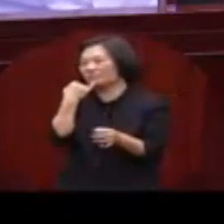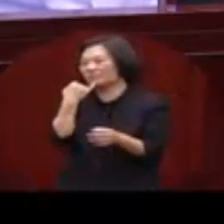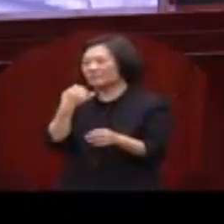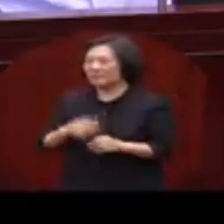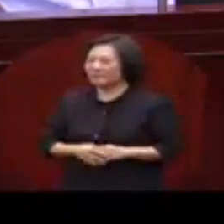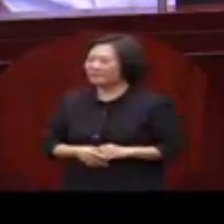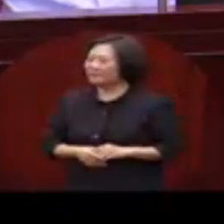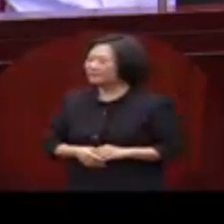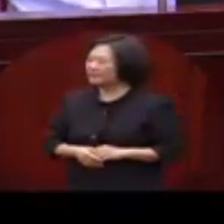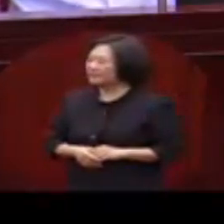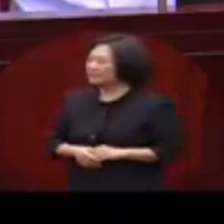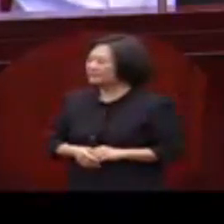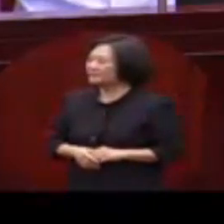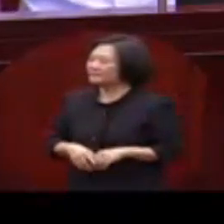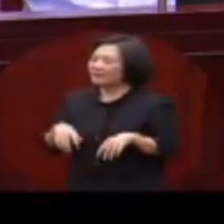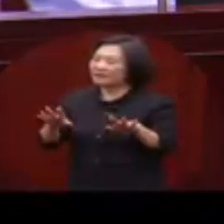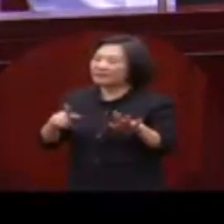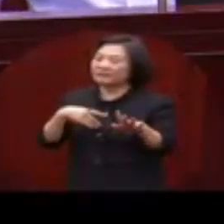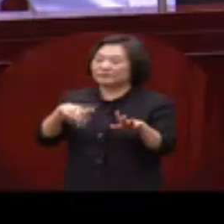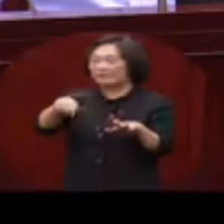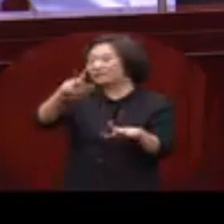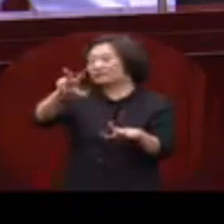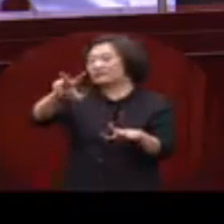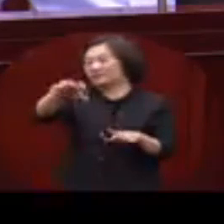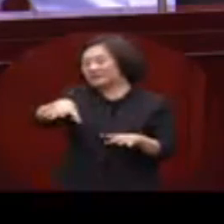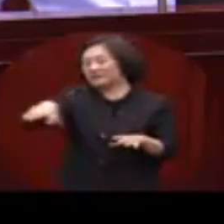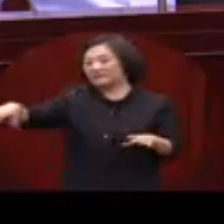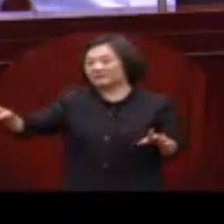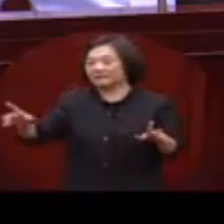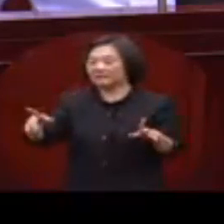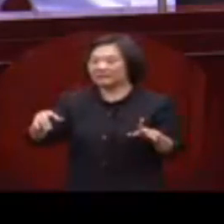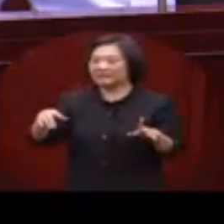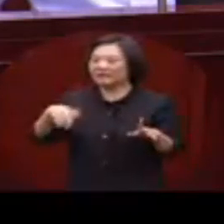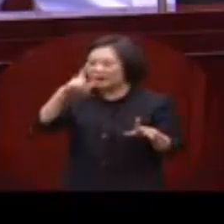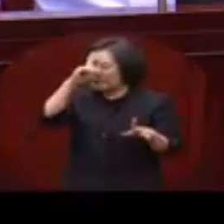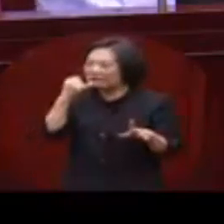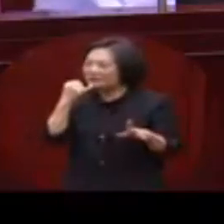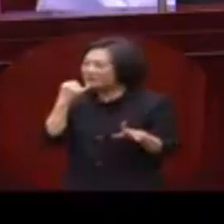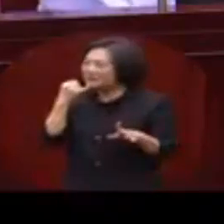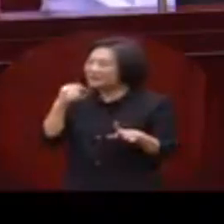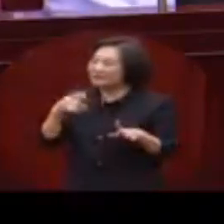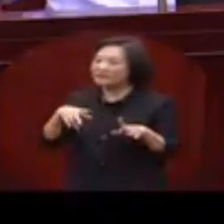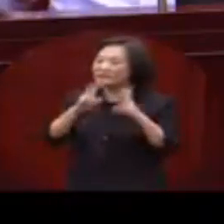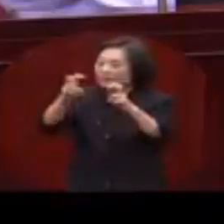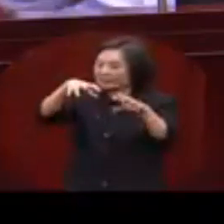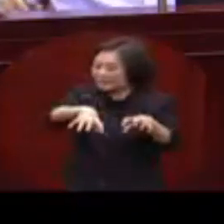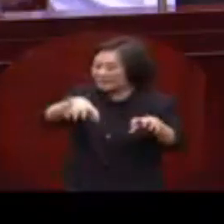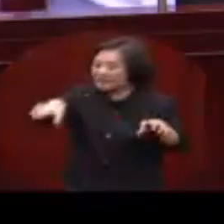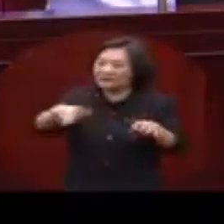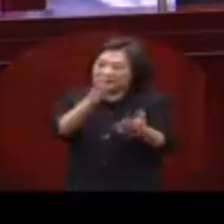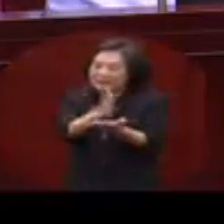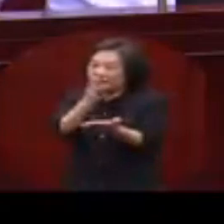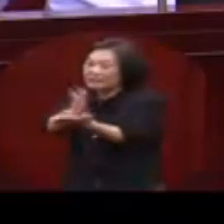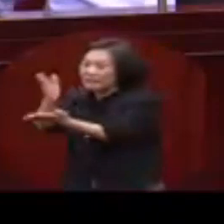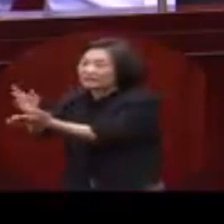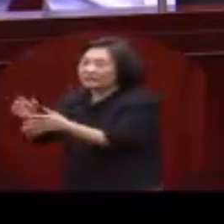那特别是我们大概是这样，我们有117个车站哦。今天一个重要的东西是物流要引进，就是捷运站要设置那个智慧的那个